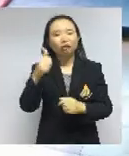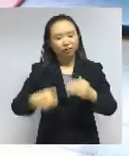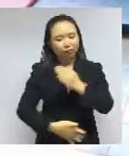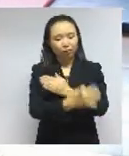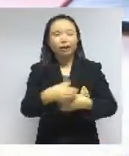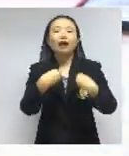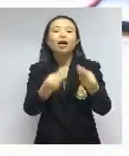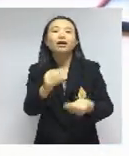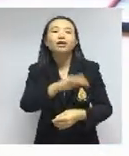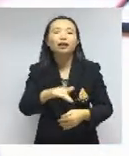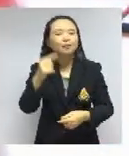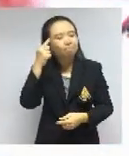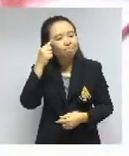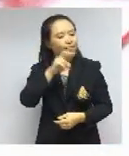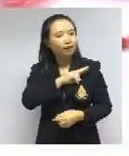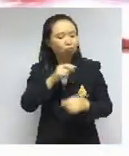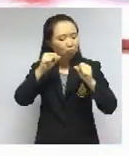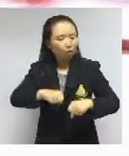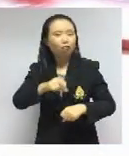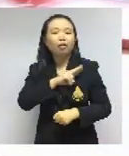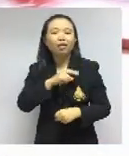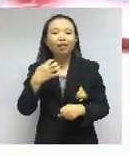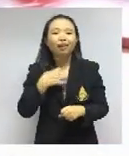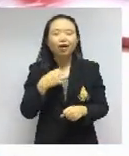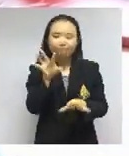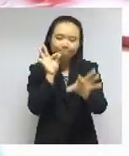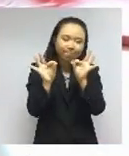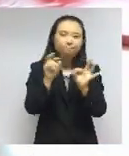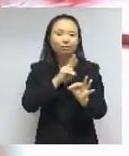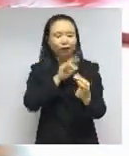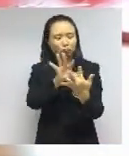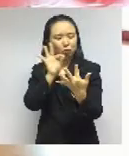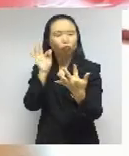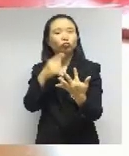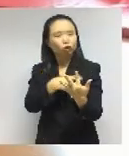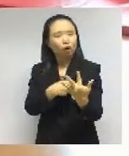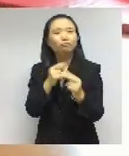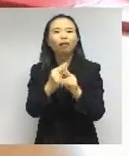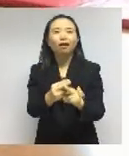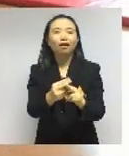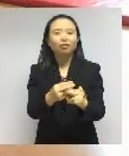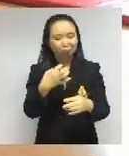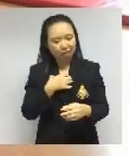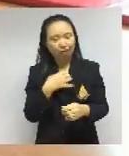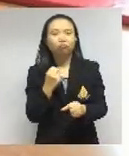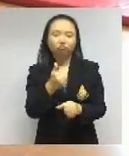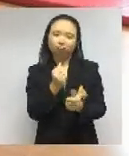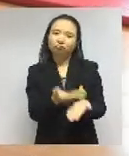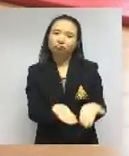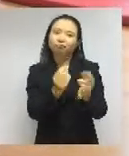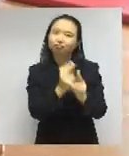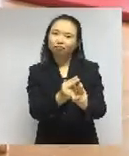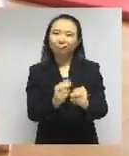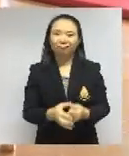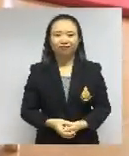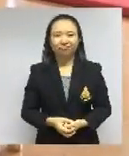รงนี้ก็จะเปิดโอกาสให้นักเรียนได้คิดตัดสินใจและมีโอกาสเลือกสิ่งของที่ตัวเองชอบและอยากทำได้ค่ะ